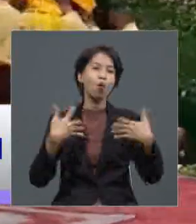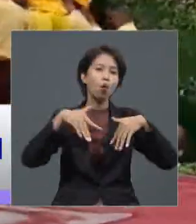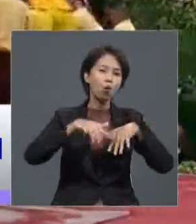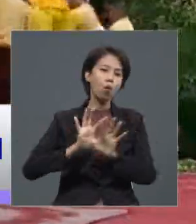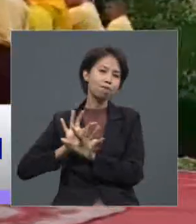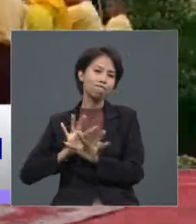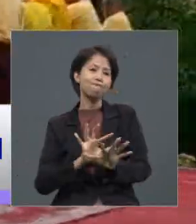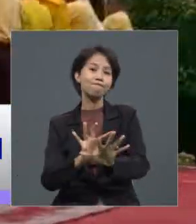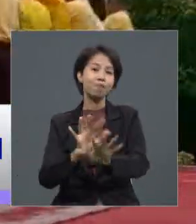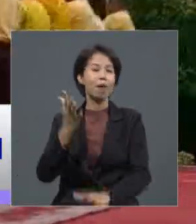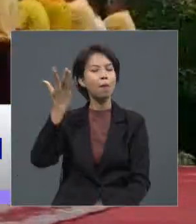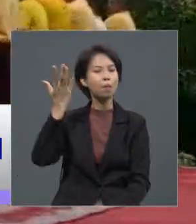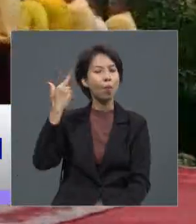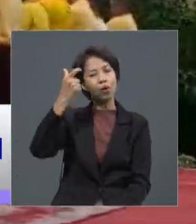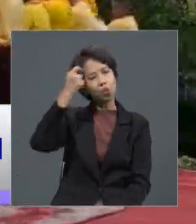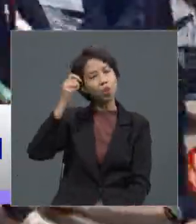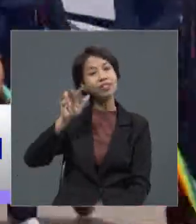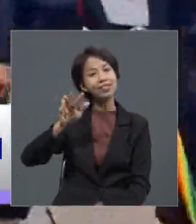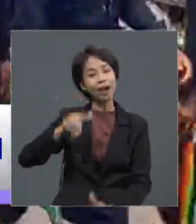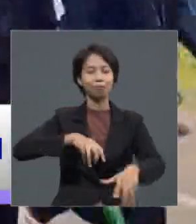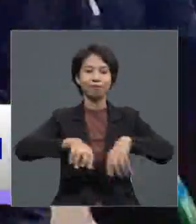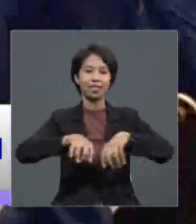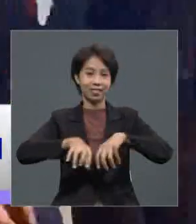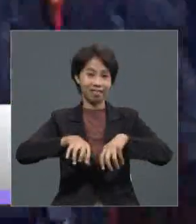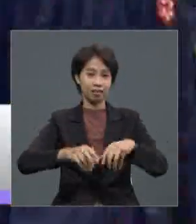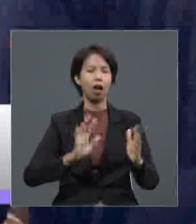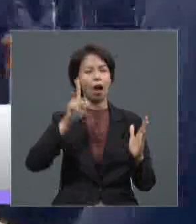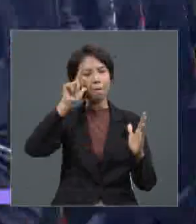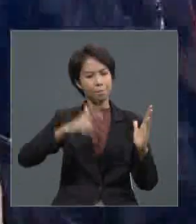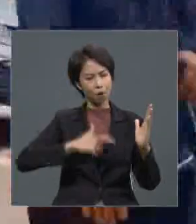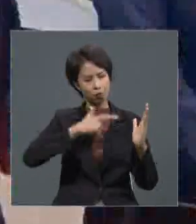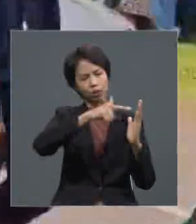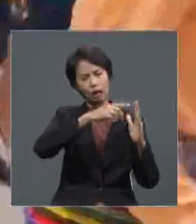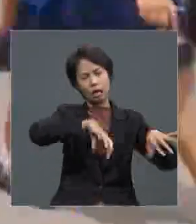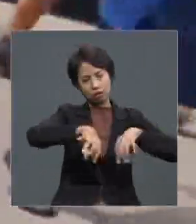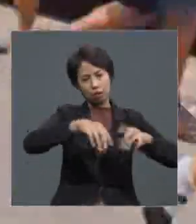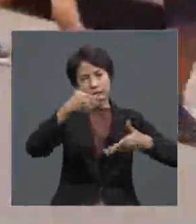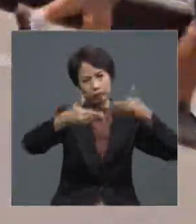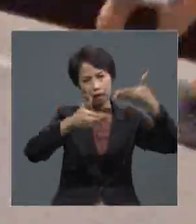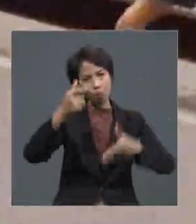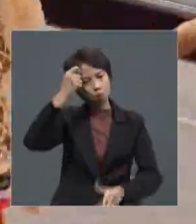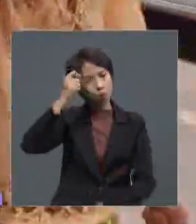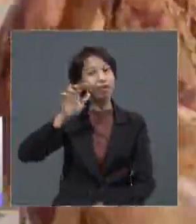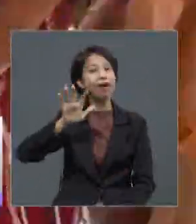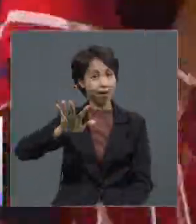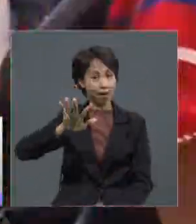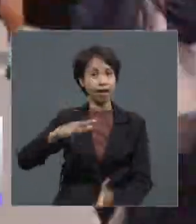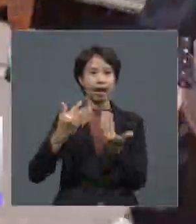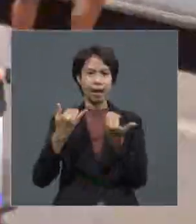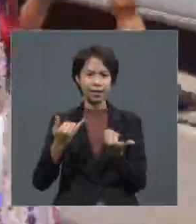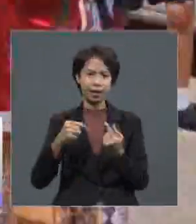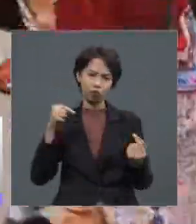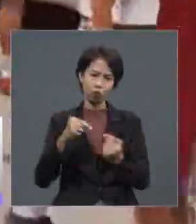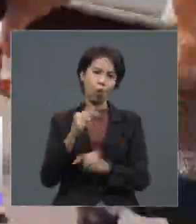านนี้เป็นวันที่3แล้วของแม่ฮ่องสอนแม่ฮ่องสอนเนี่ยเขาจัด5วันเลยนะครับขบวนของธงเฉลิมพระเกียรติเนี่ยอยู่